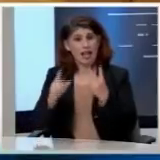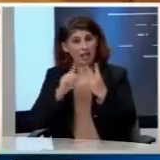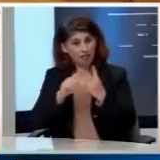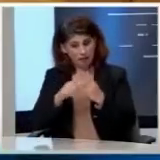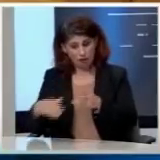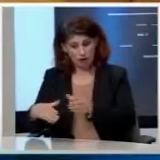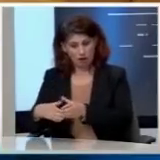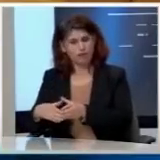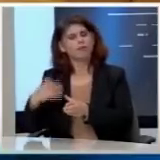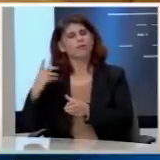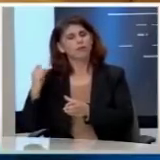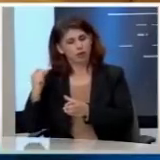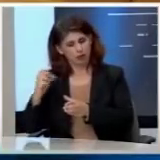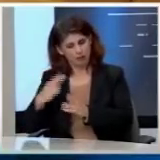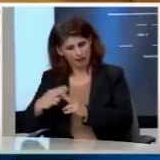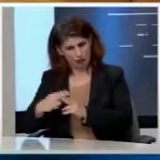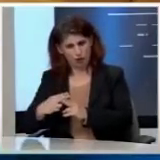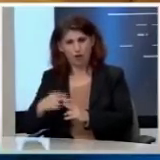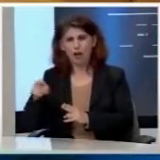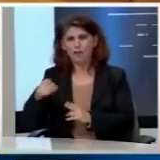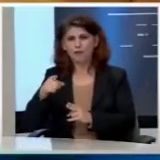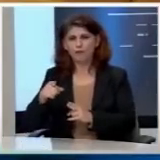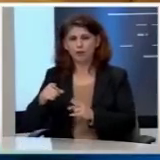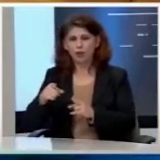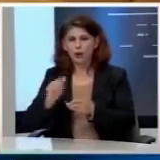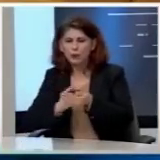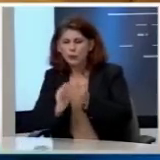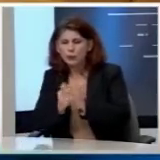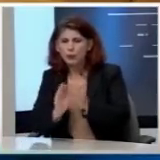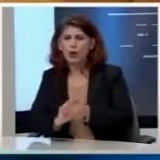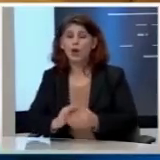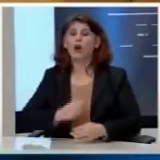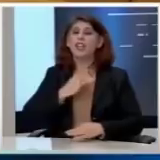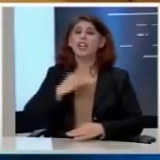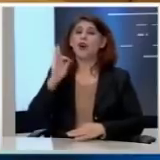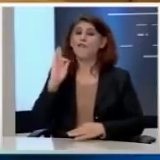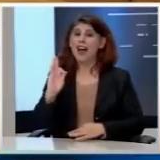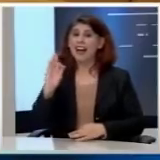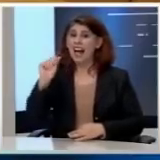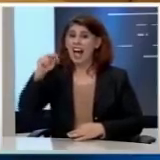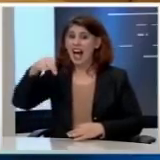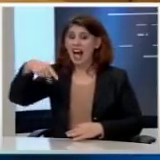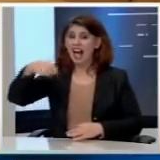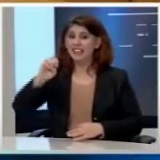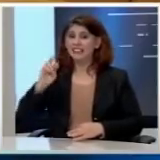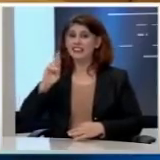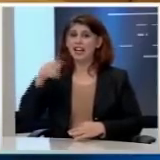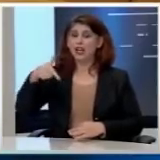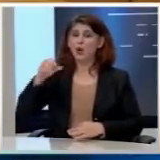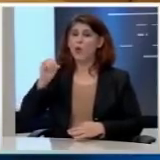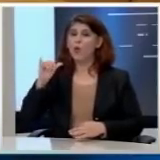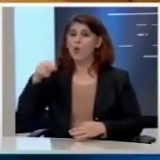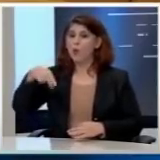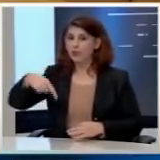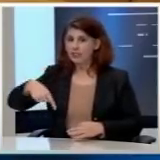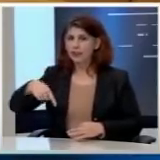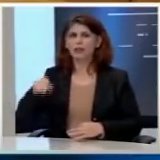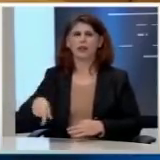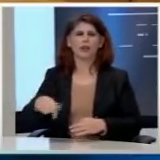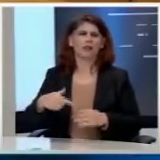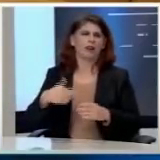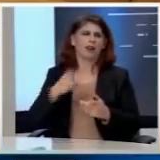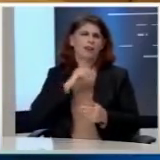σημαντικό. Είναι η σκευωρία. Και εδώ έρχεται ο κύριος Φρανκ Άντεργουτ και γινόμαστε σύριαλ. Λέτε λοιπόν.